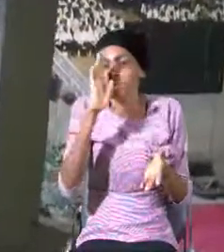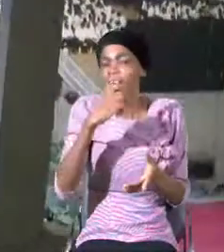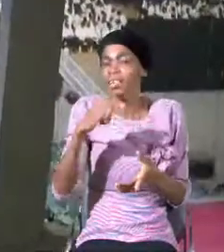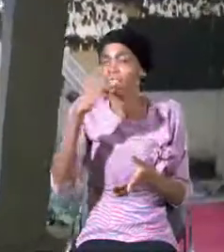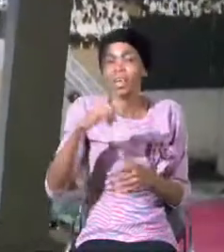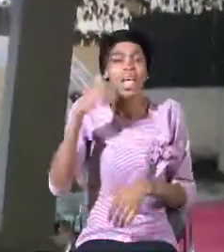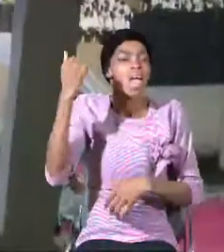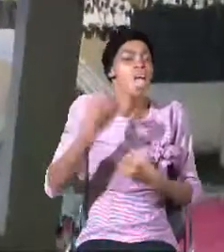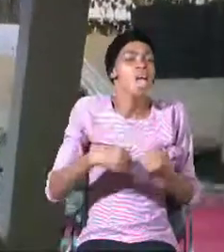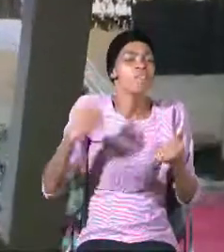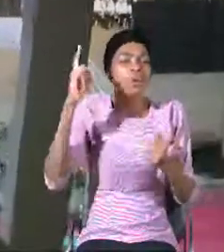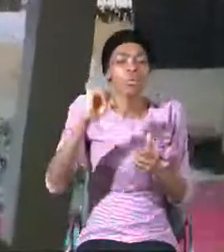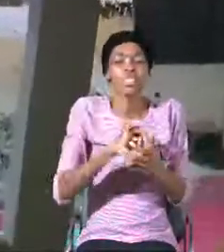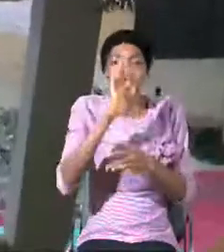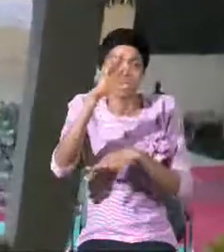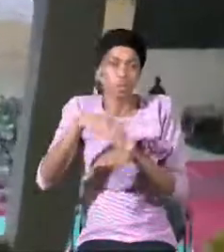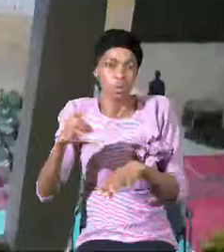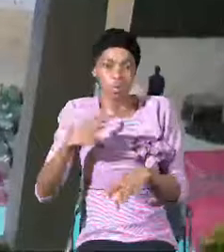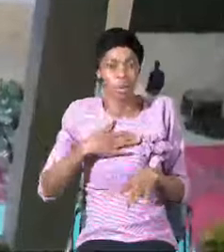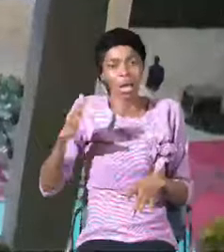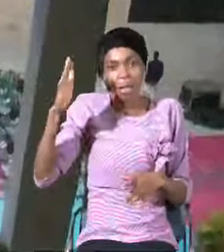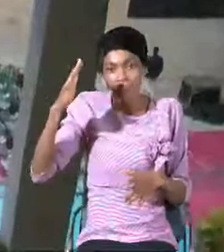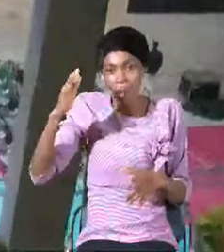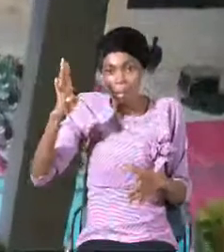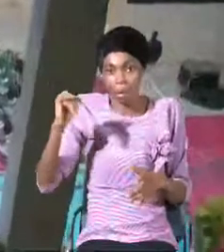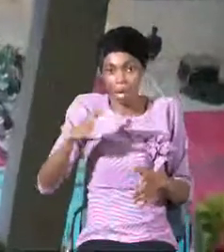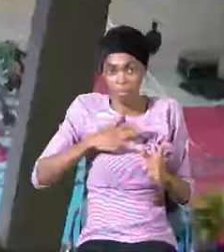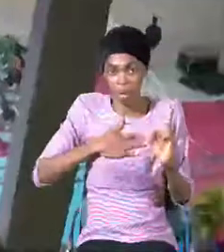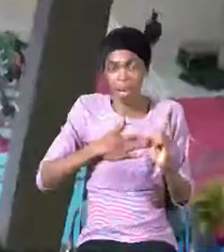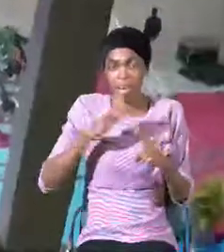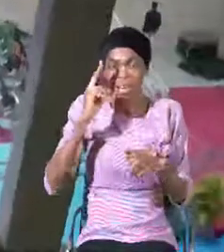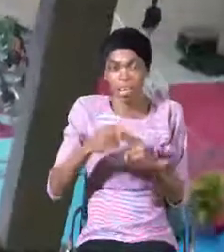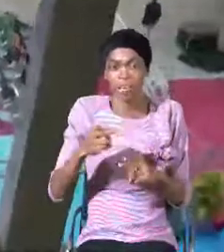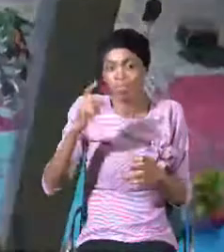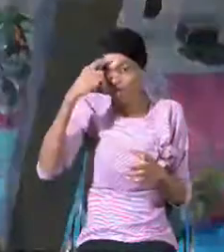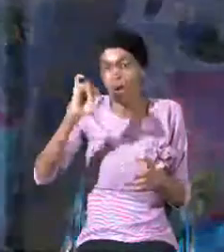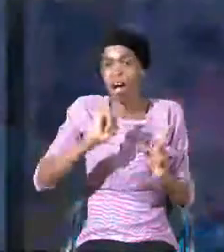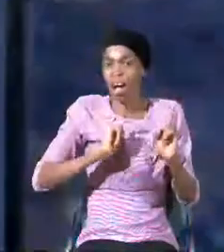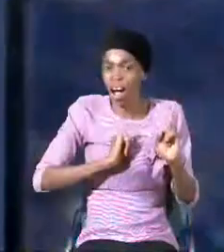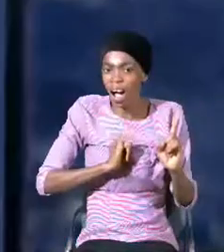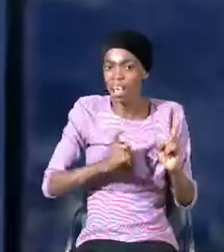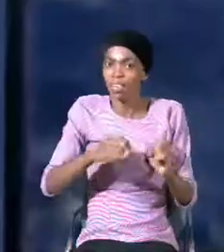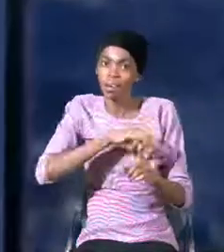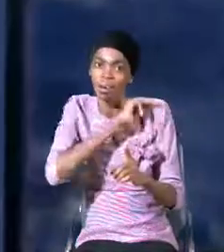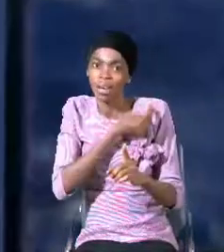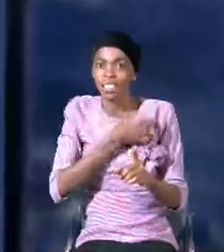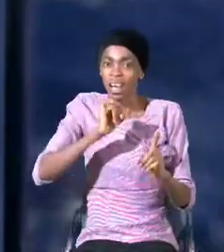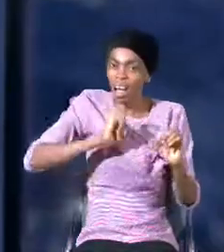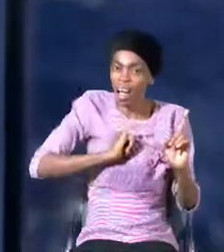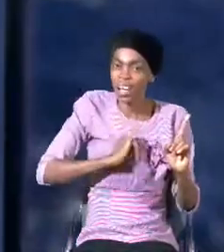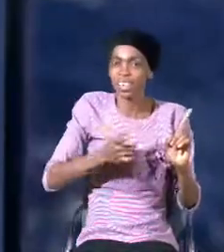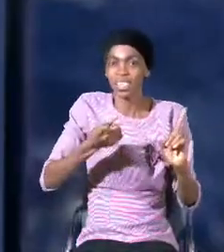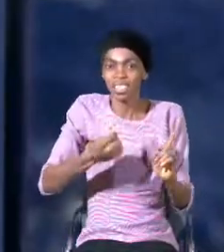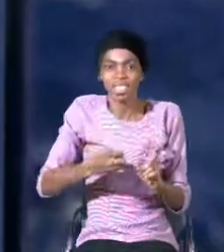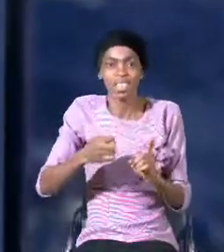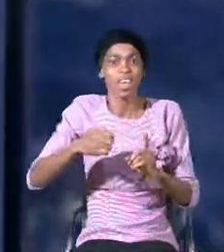que qui s'appellent de mon nom et que j'ai créé, le Dieu Tout-Puissant, le Créateur,